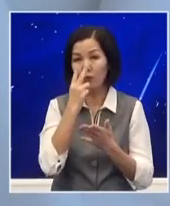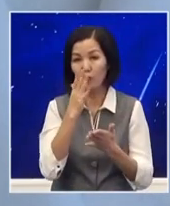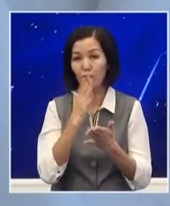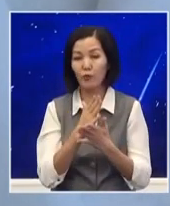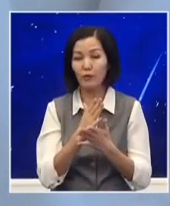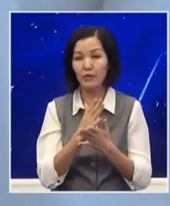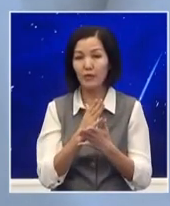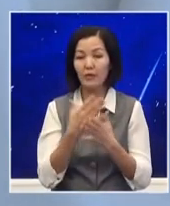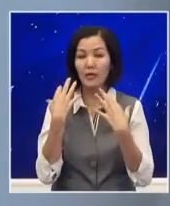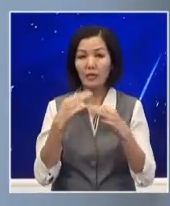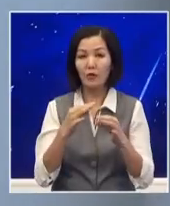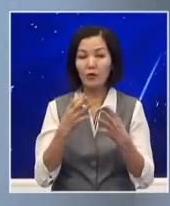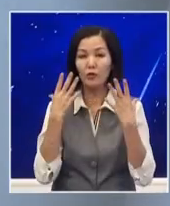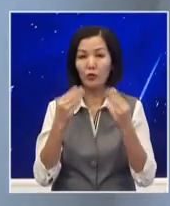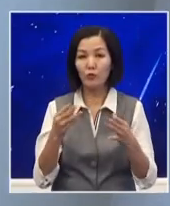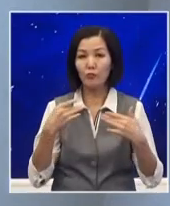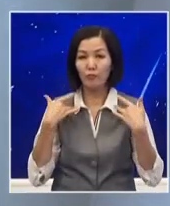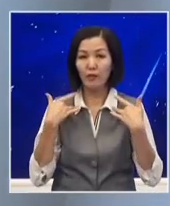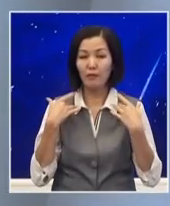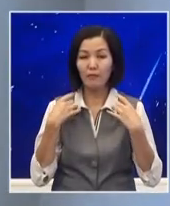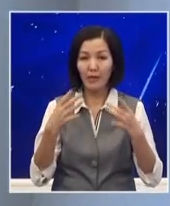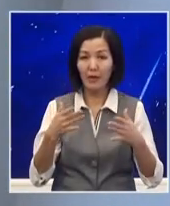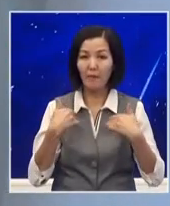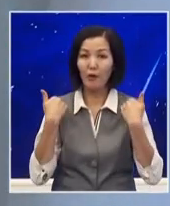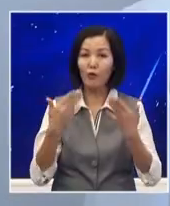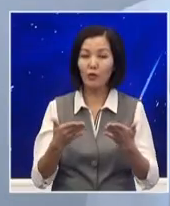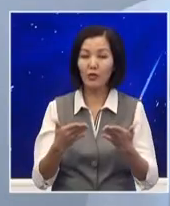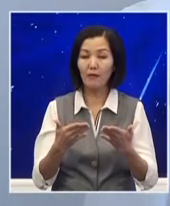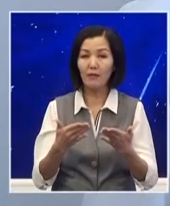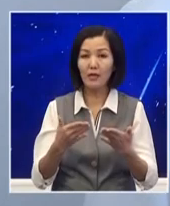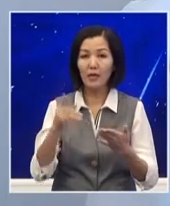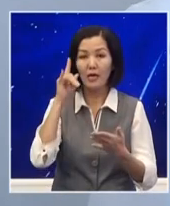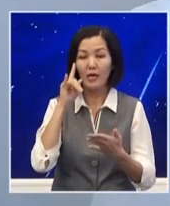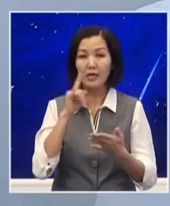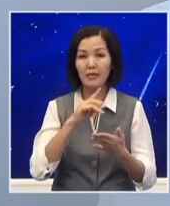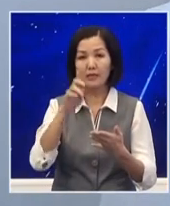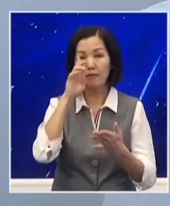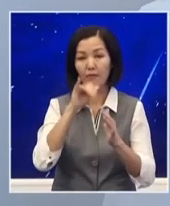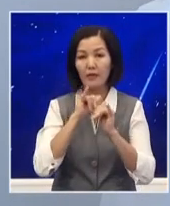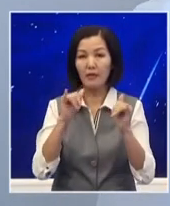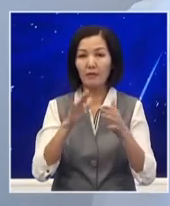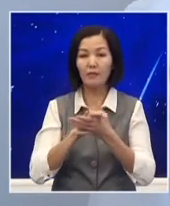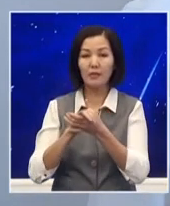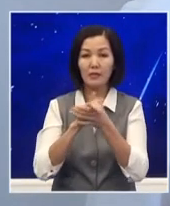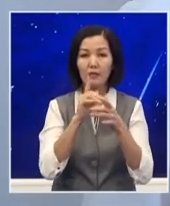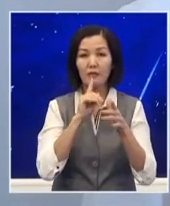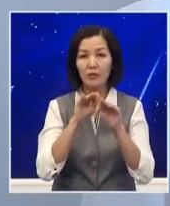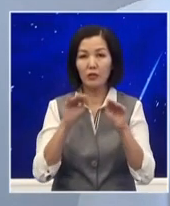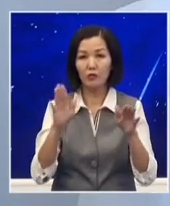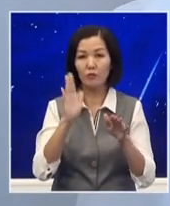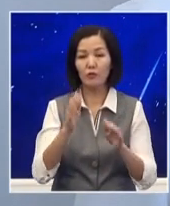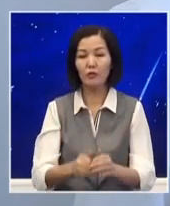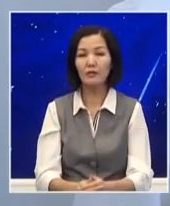өтіп жатыр. Тәуелсіздік күні мейрамдары құтты болсын. Еліміз аман, жұртымыз тыныш болсын деп тілеймін.